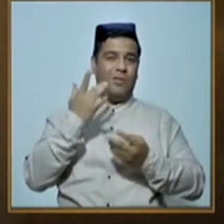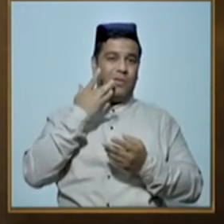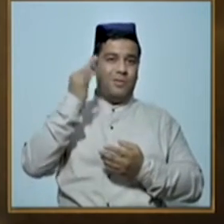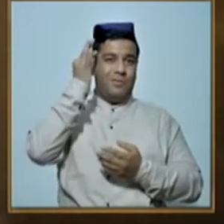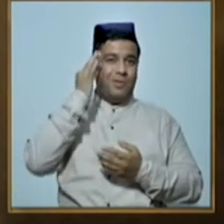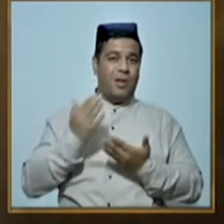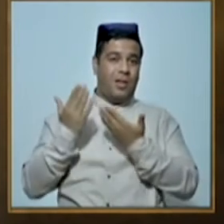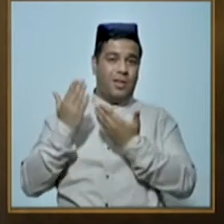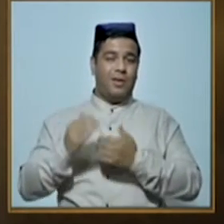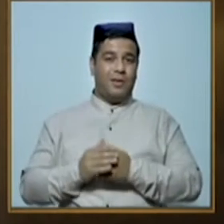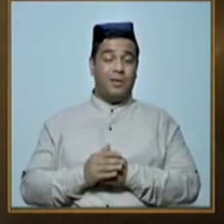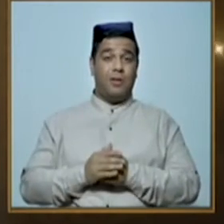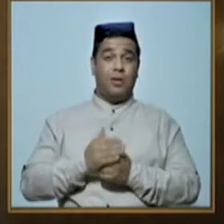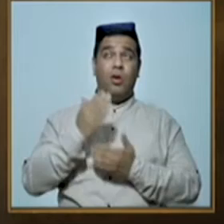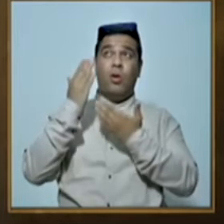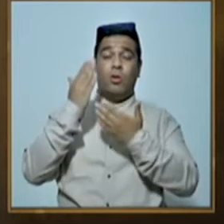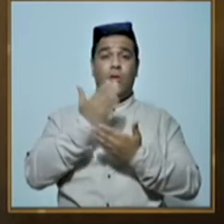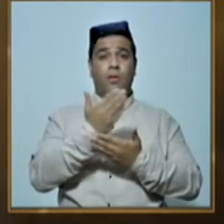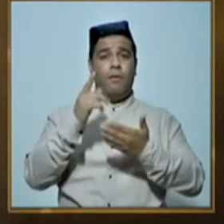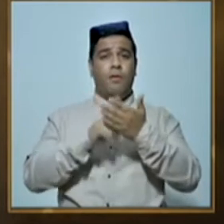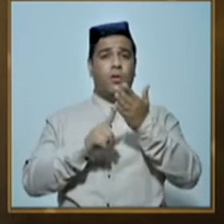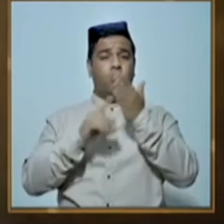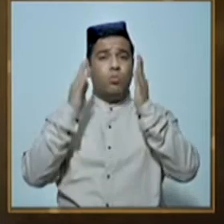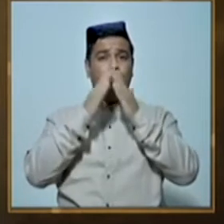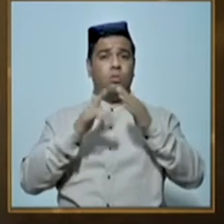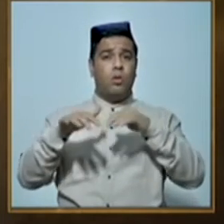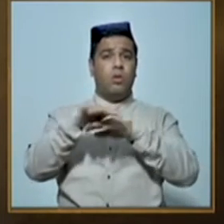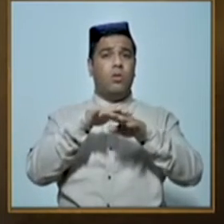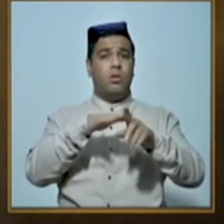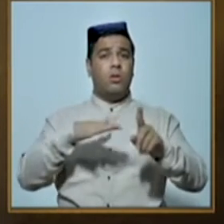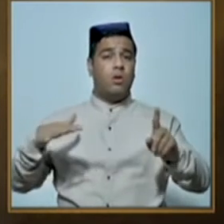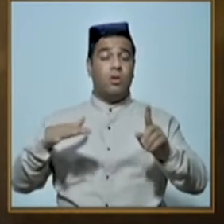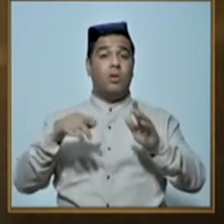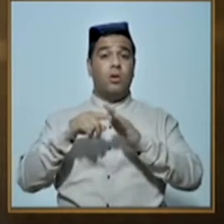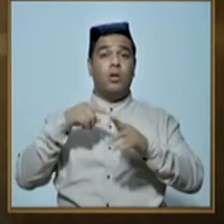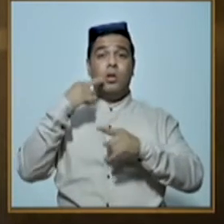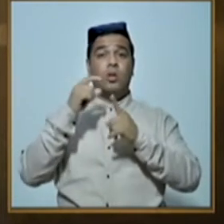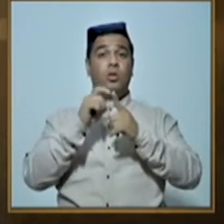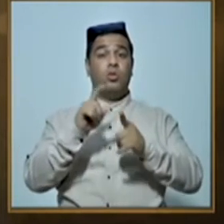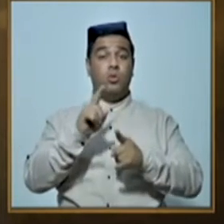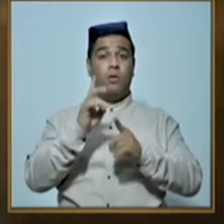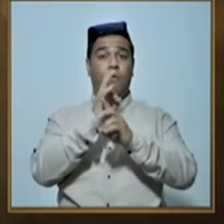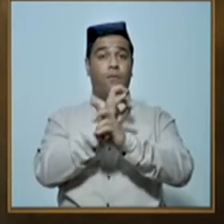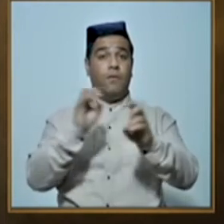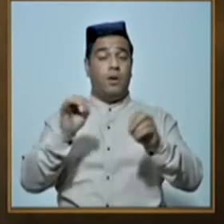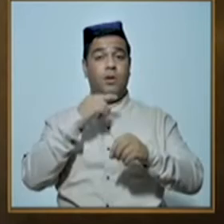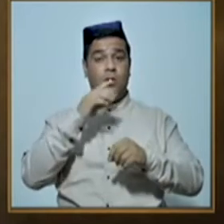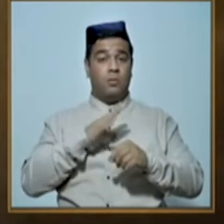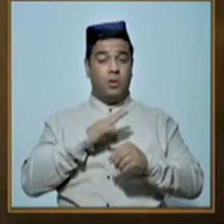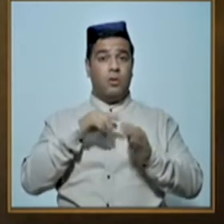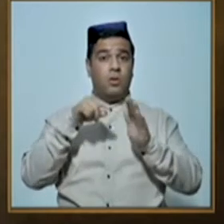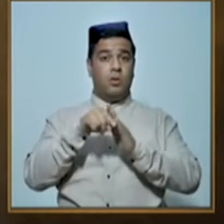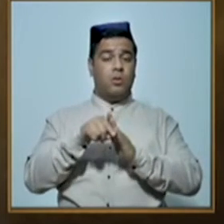Allah Teala, Müslüman ümmetini hem kaçan şu manmanlikke gitse, agahlantırıp,